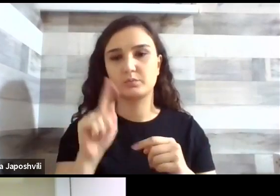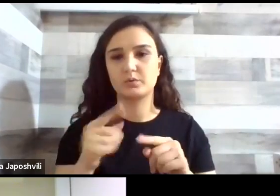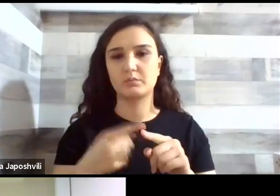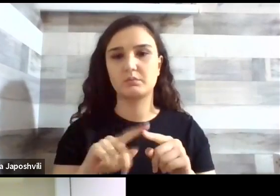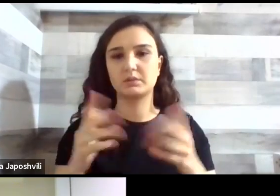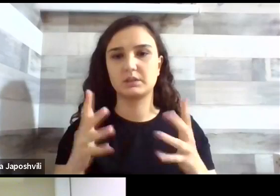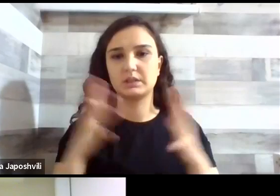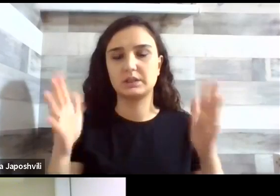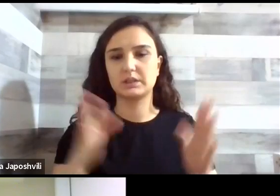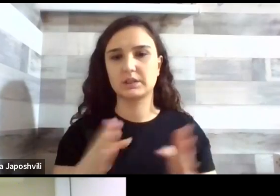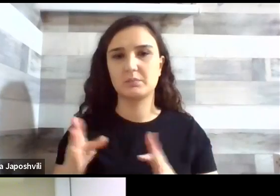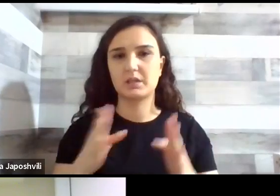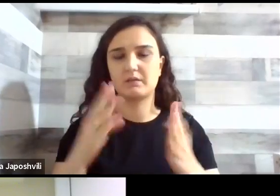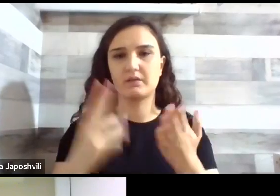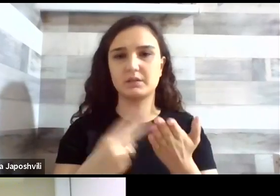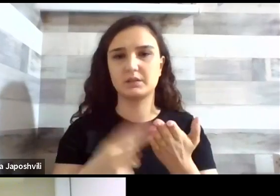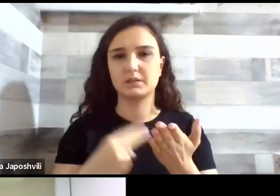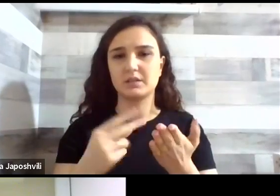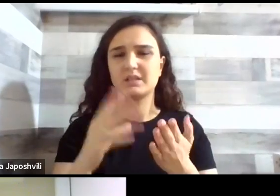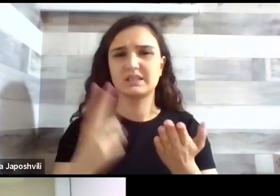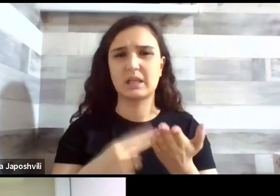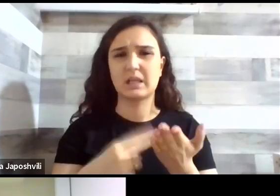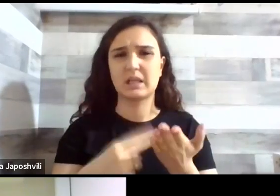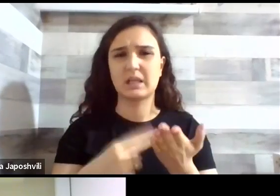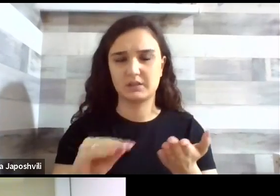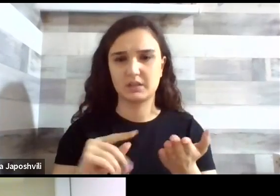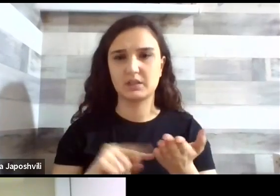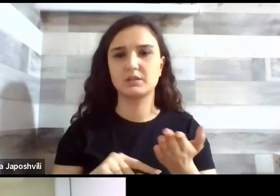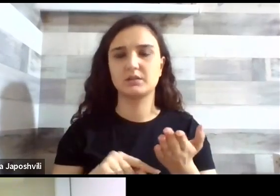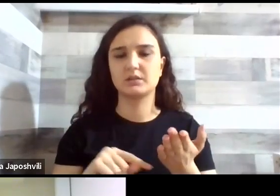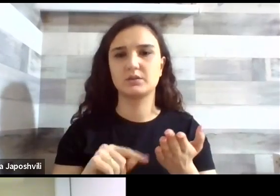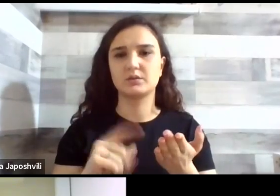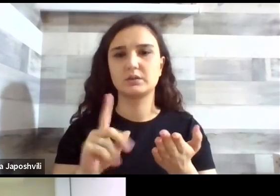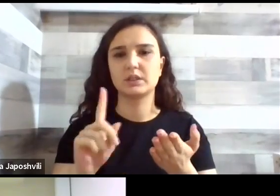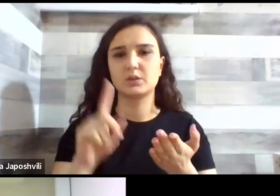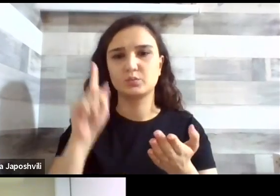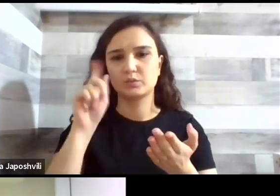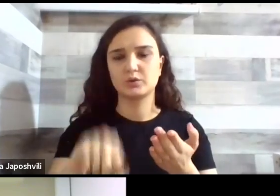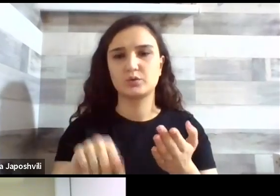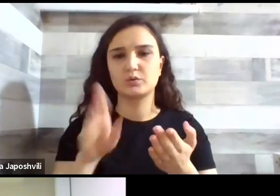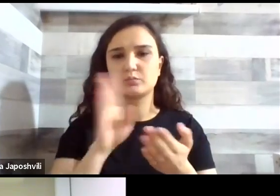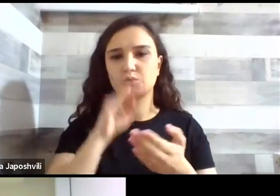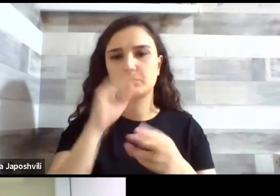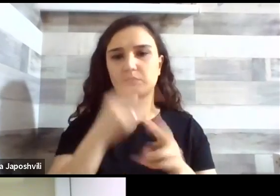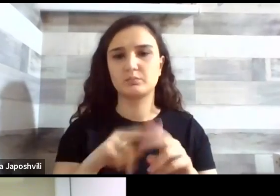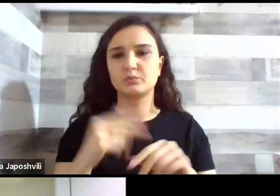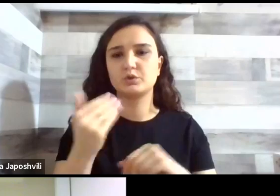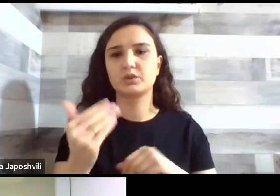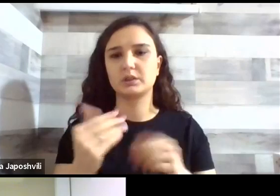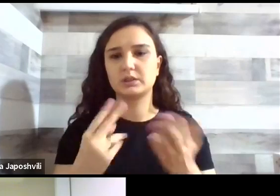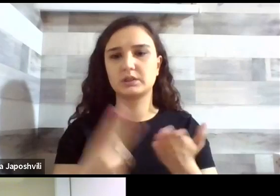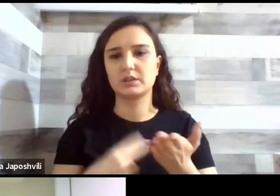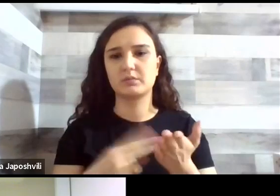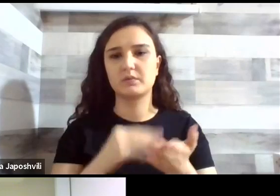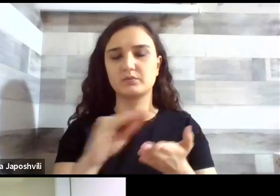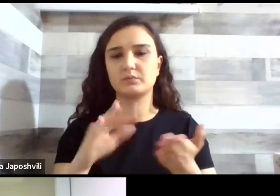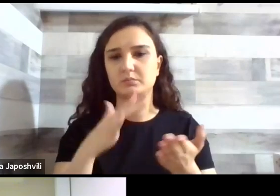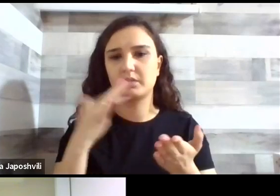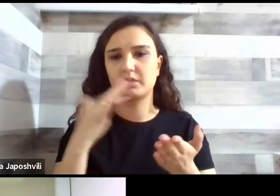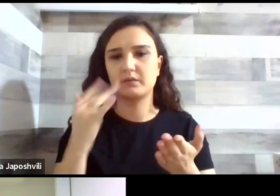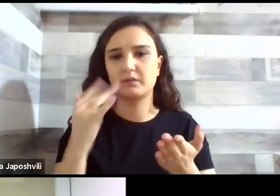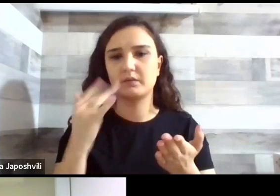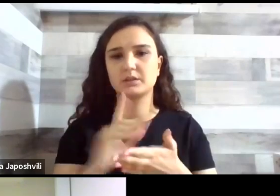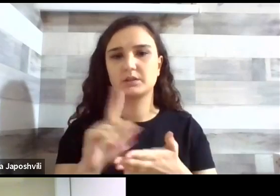დიდი გზამკვლევიდან შევიმუშაოთ ის, რაც უნდა იცოდეს მშობელმა, იმიტომ რომ შენი გზამკვლევში ბევრი რამ არის,